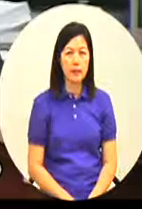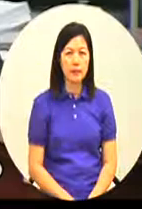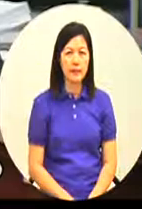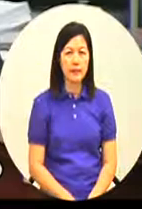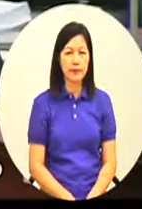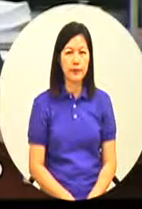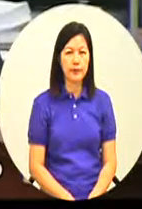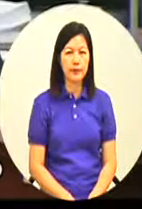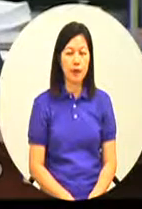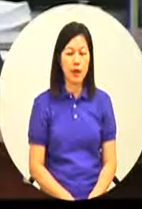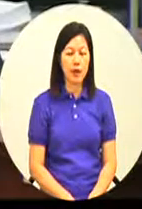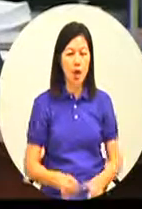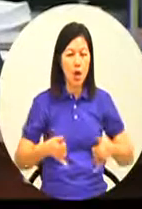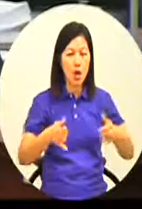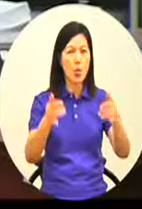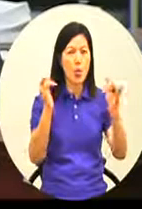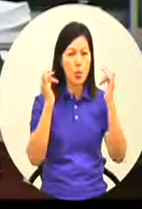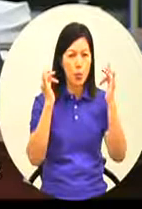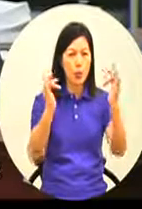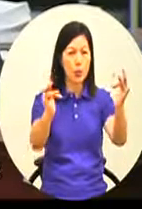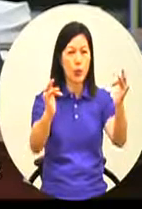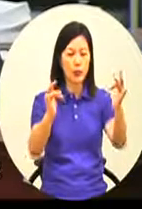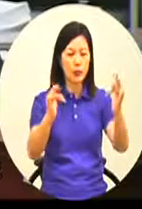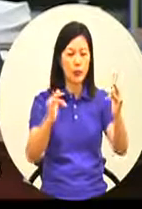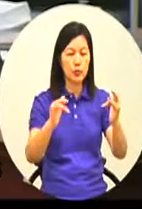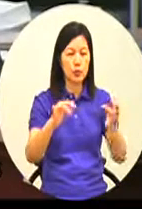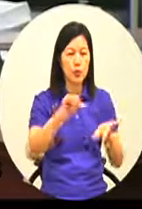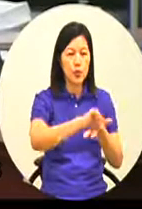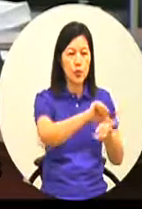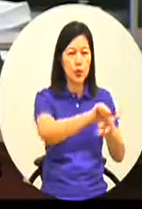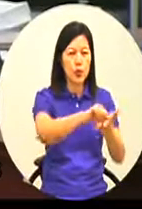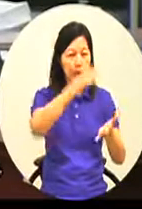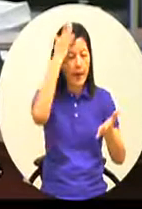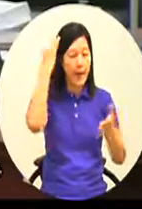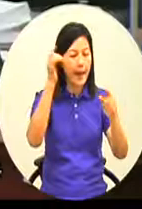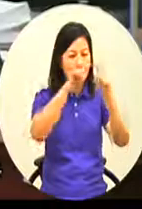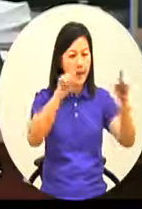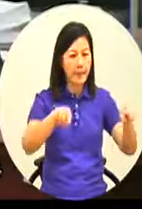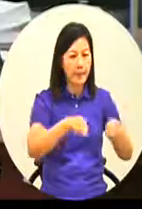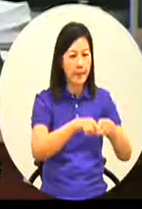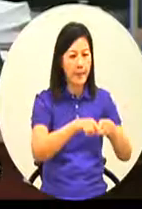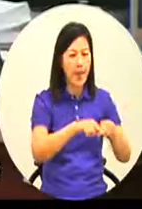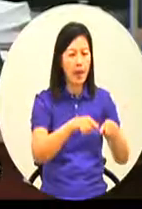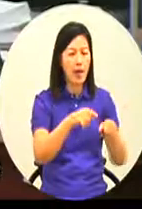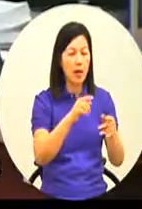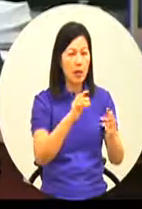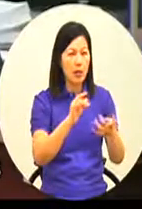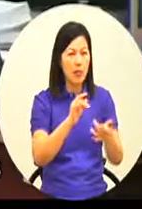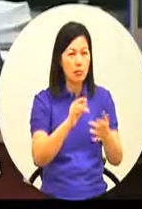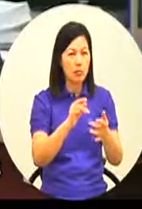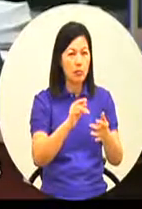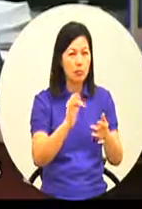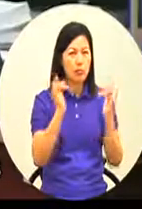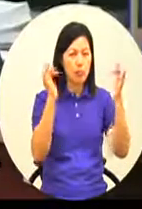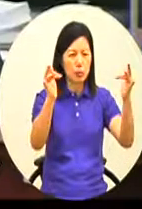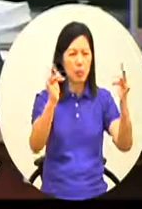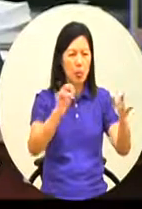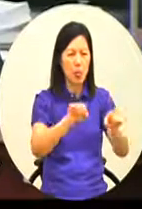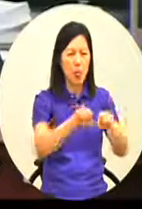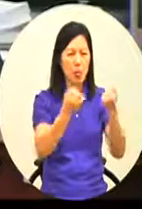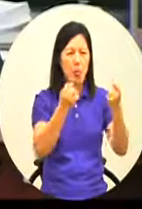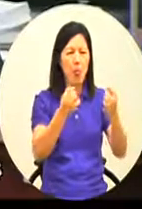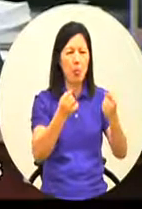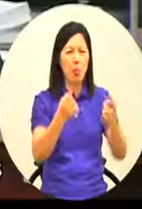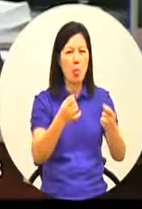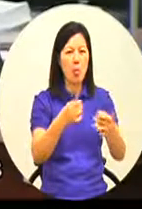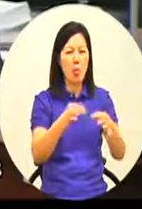在安尼路树啦、路树啊，都侪拢在乌板树啦。乌板树呢，足斜哈，你像即摆台风来哦，造成